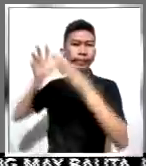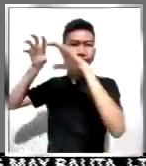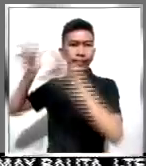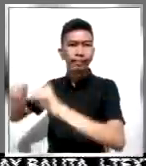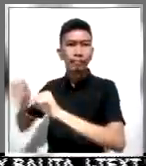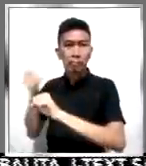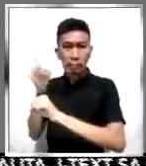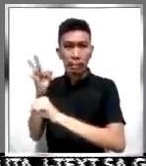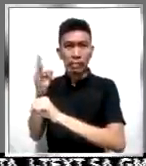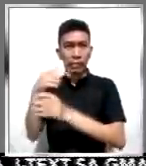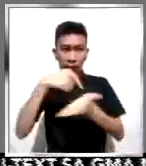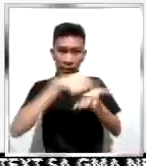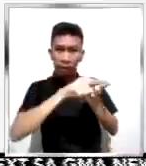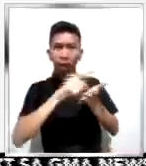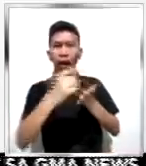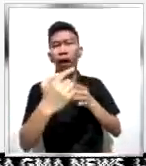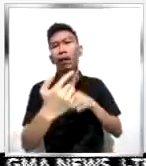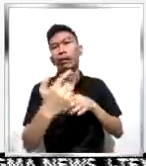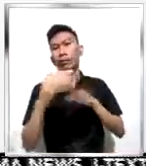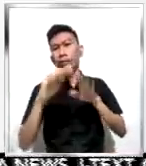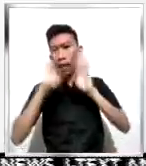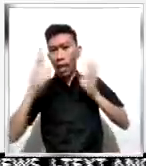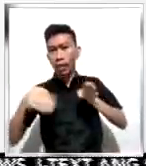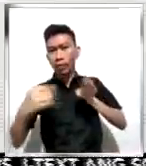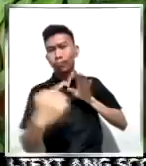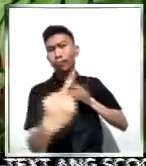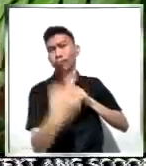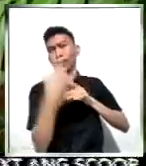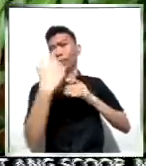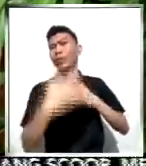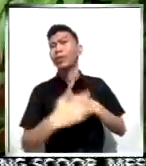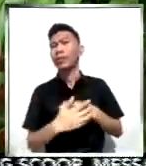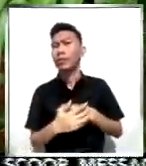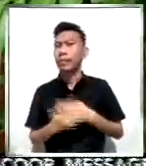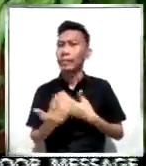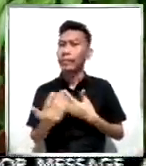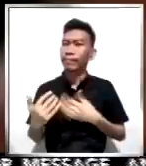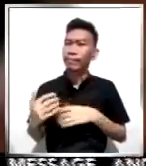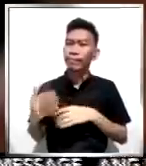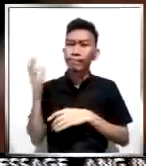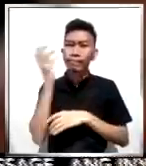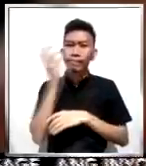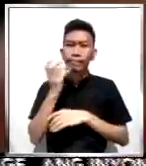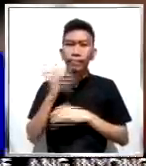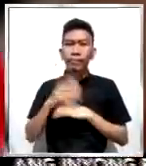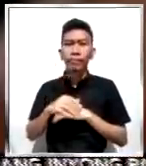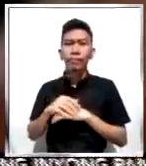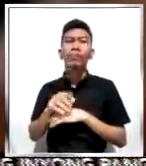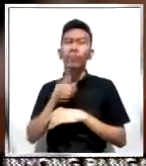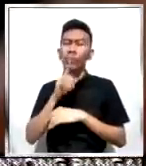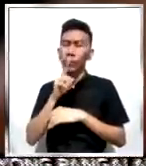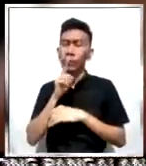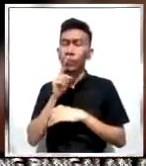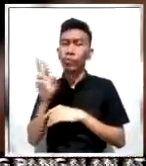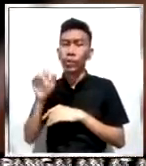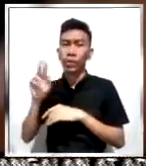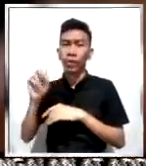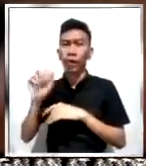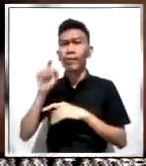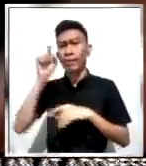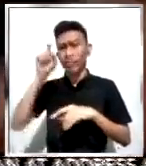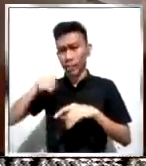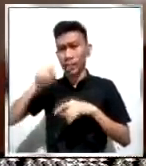po yung bahay namin. Aminado si Rina at ng iba pang nakausap namin, ang utang ay utang na dapat bayaran.